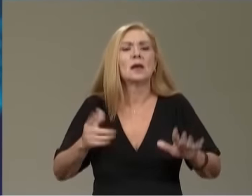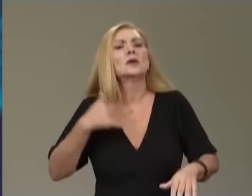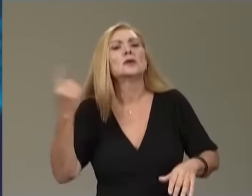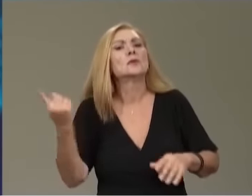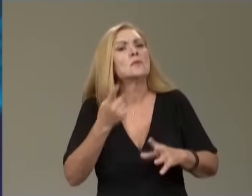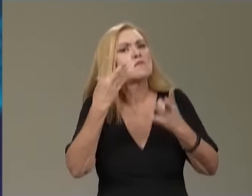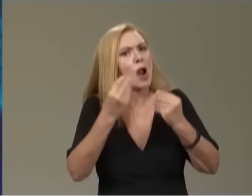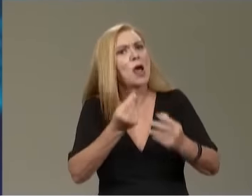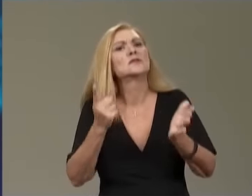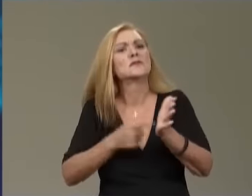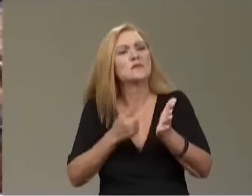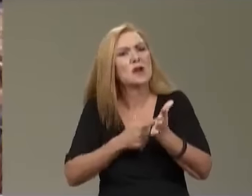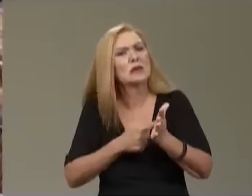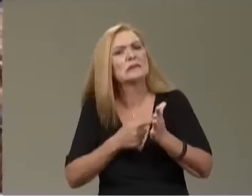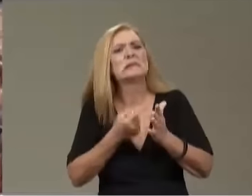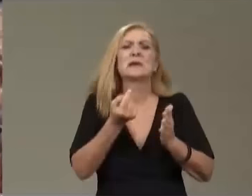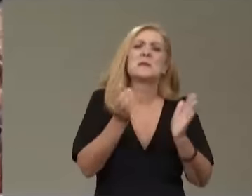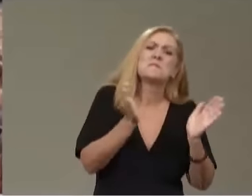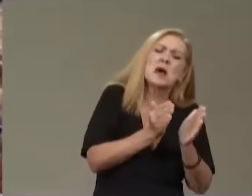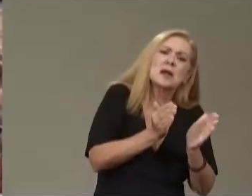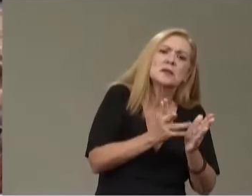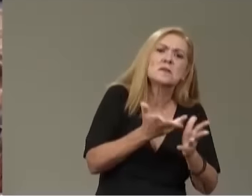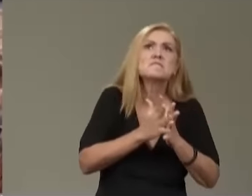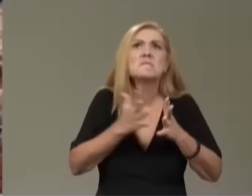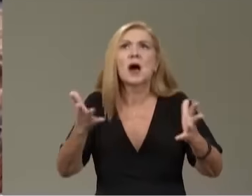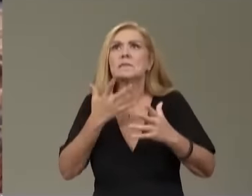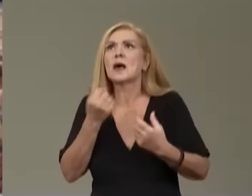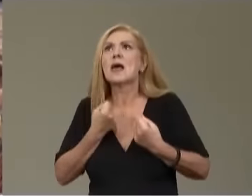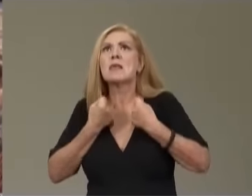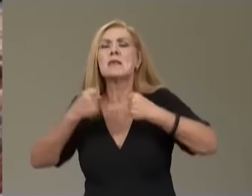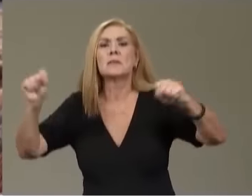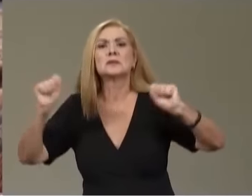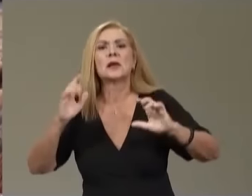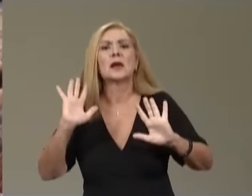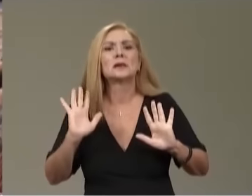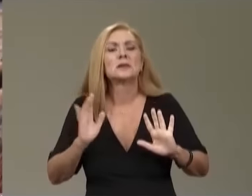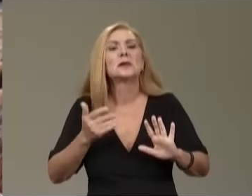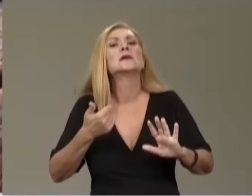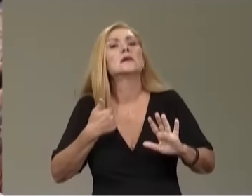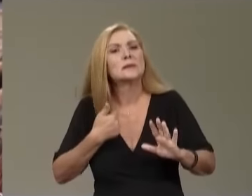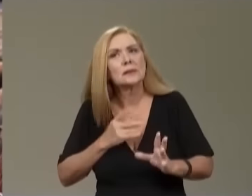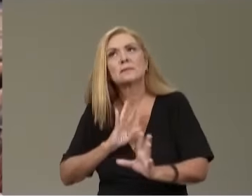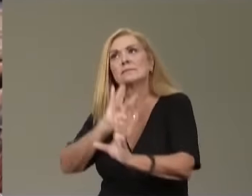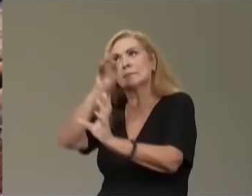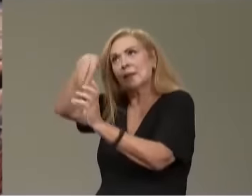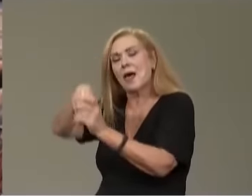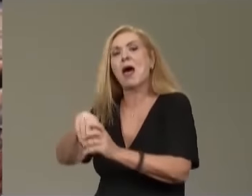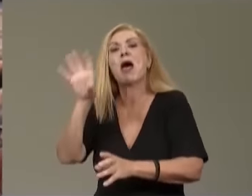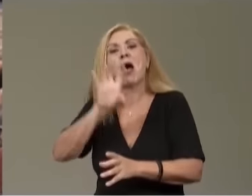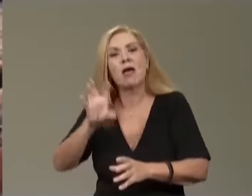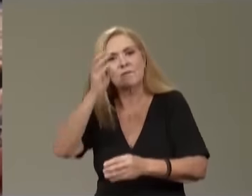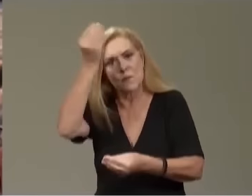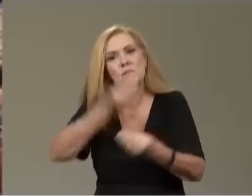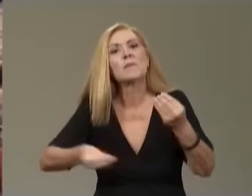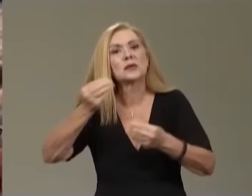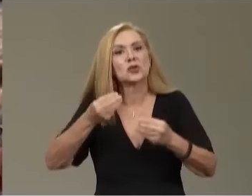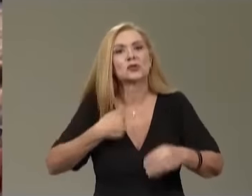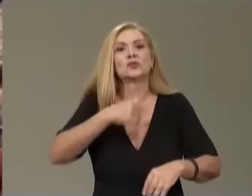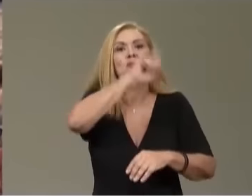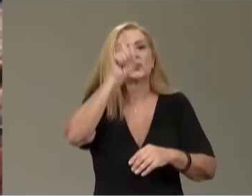μικρές και μεγάλες επαναστάσεις του αυτονόητου. Θα μας φέρουν πιο κοντά στην Ευρώπη. Θα μας επιτρέπουν τελικά να ζούμε